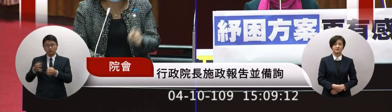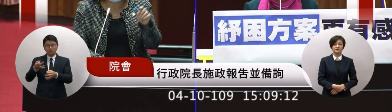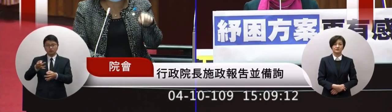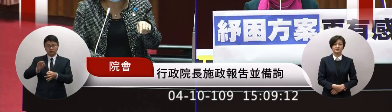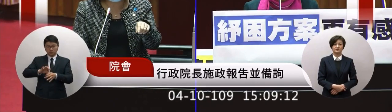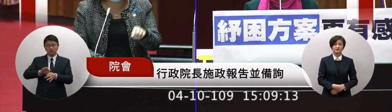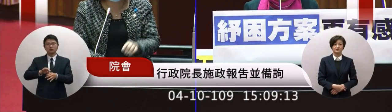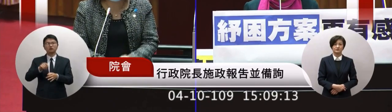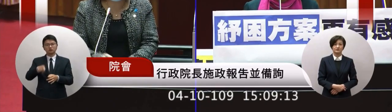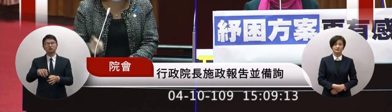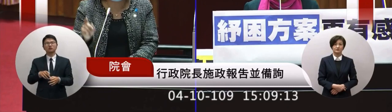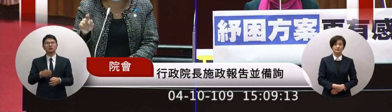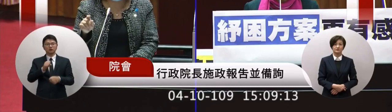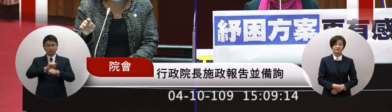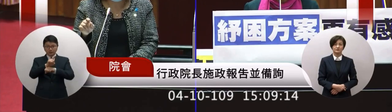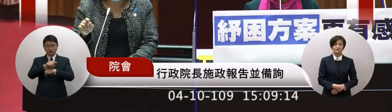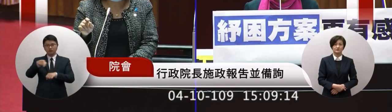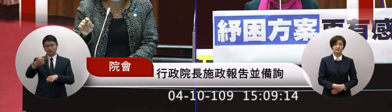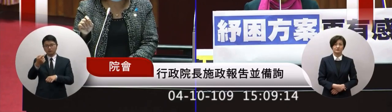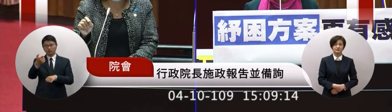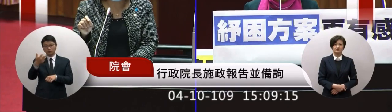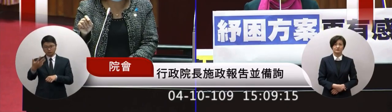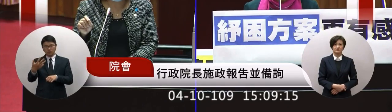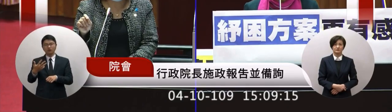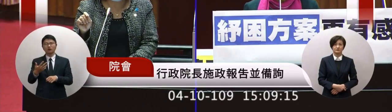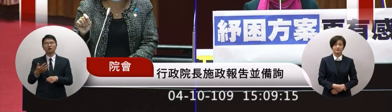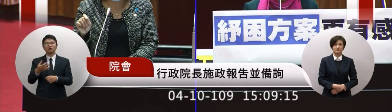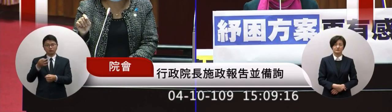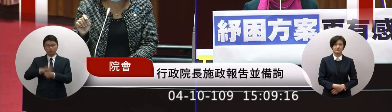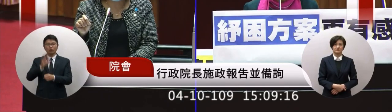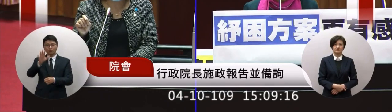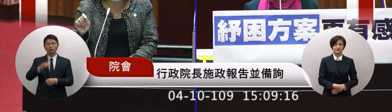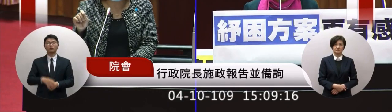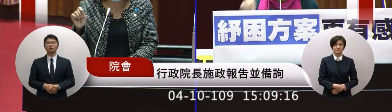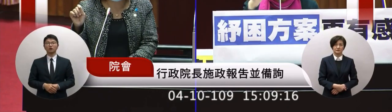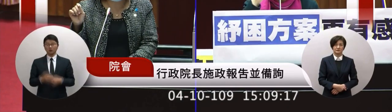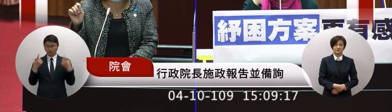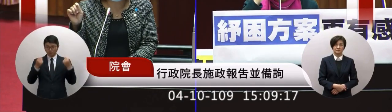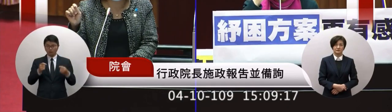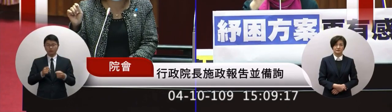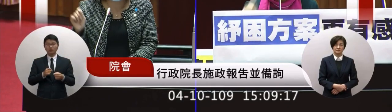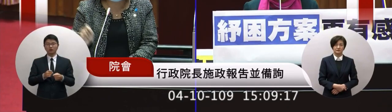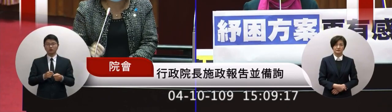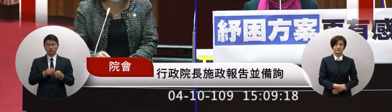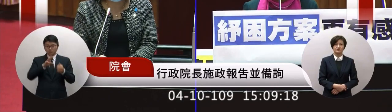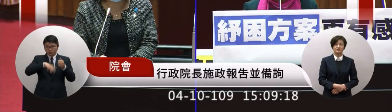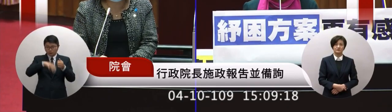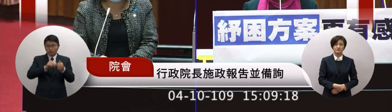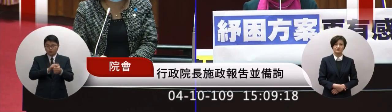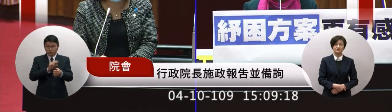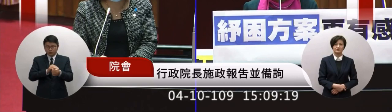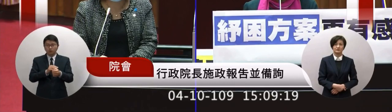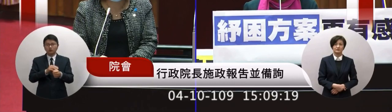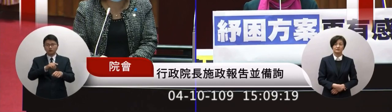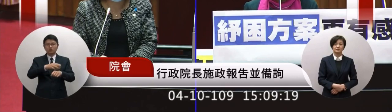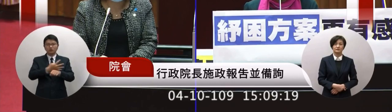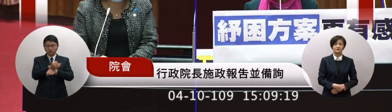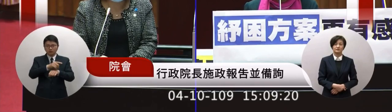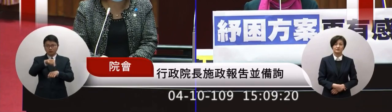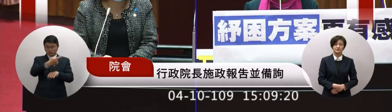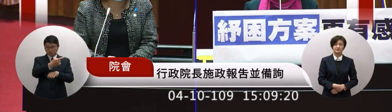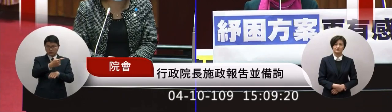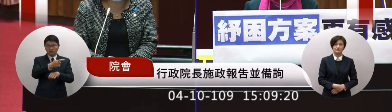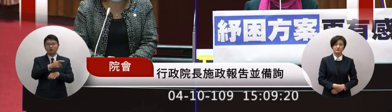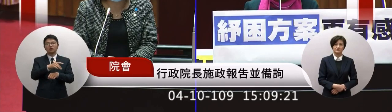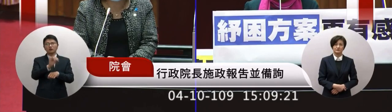158元。那像这一次，我是特别把他可以参加的时数从100小时 增加到120小时哈。那